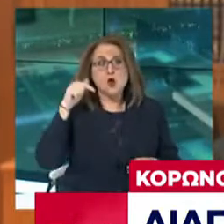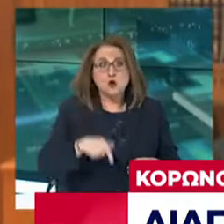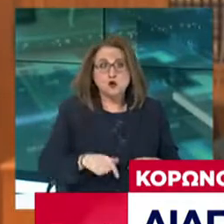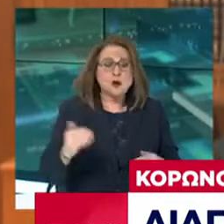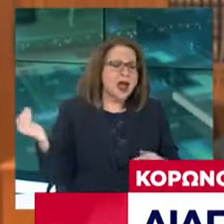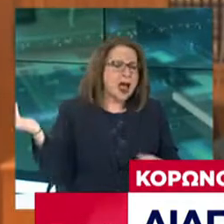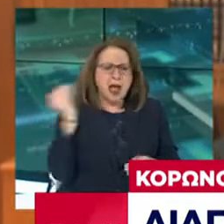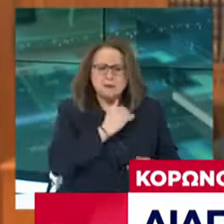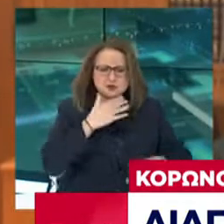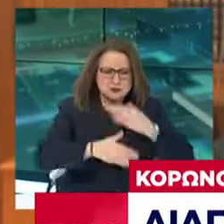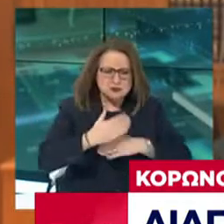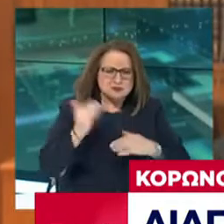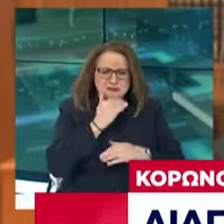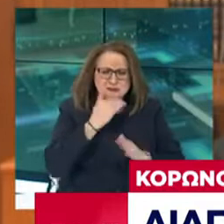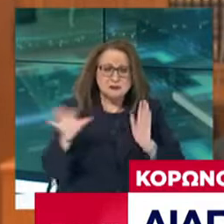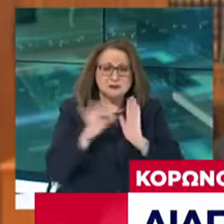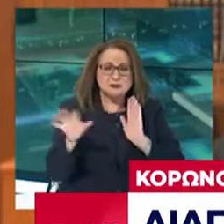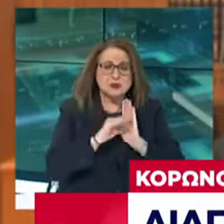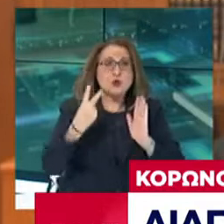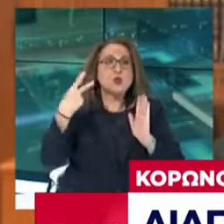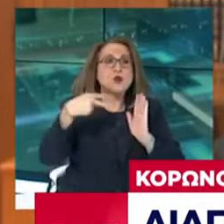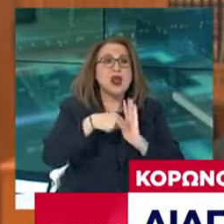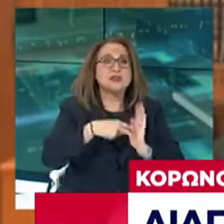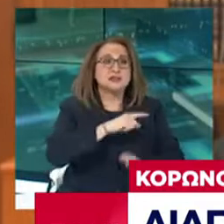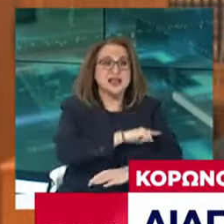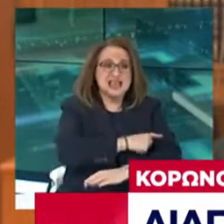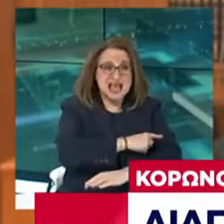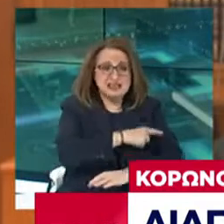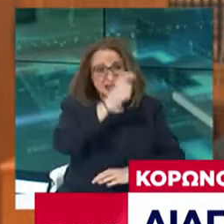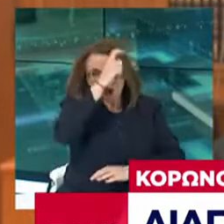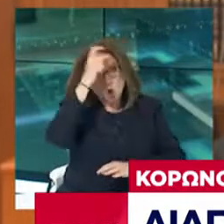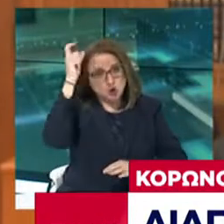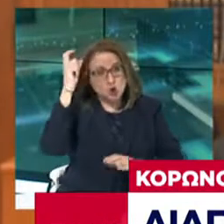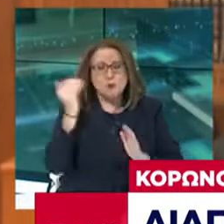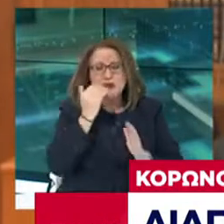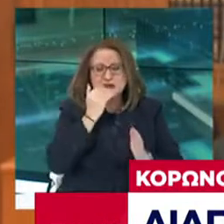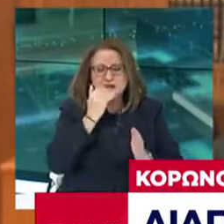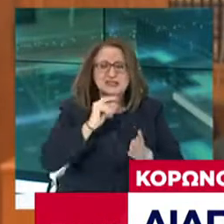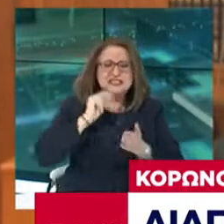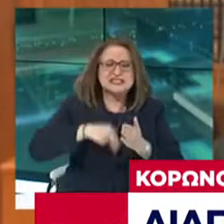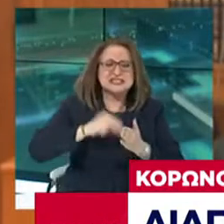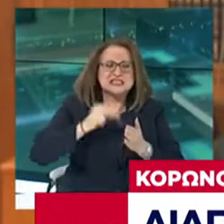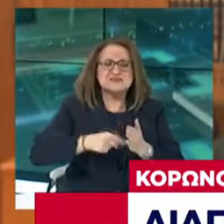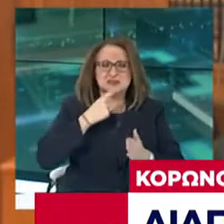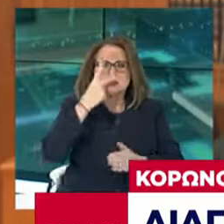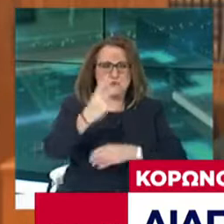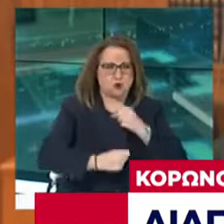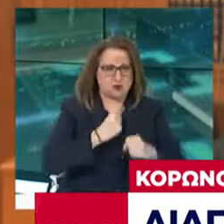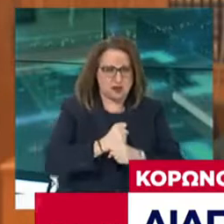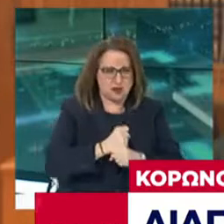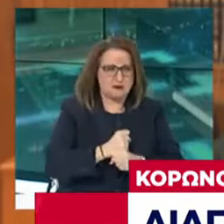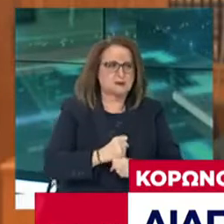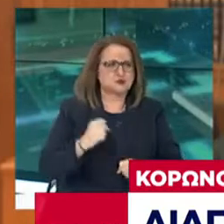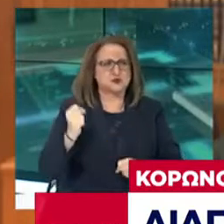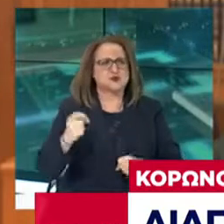2.000 νοσηλευτές και γιατροί με διετή συμβάσεις. Οι πρώτοι θα είναι στις θέσεις τους στις αρχές της επόμενης εβδομάδας. Και μετά την